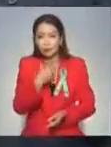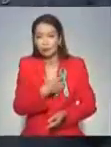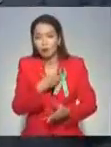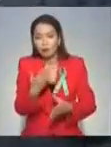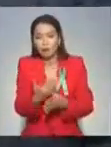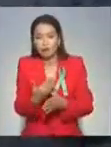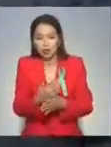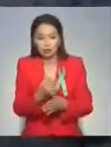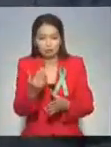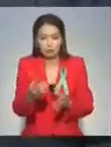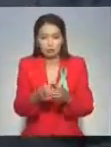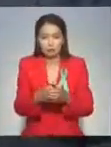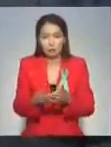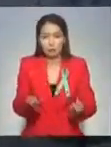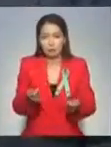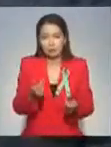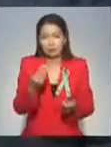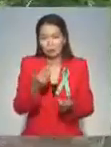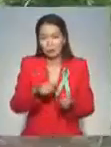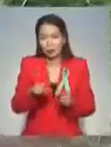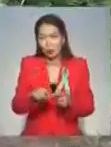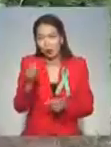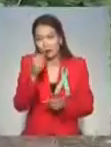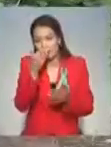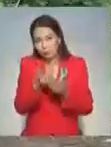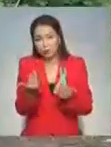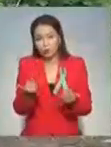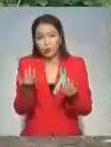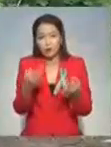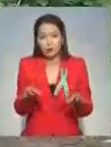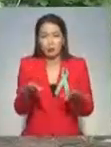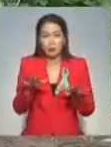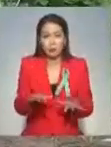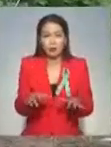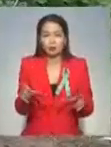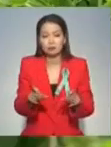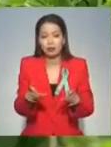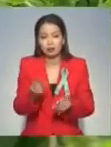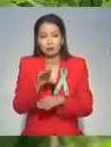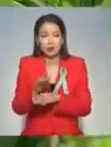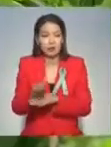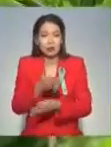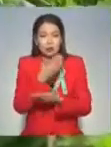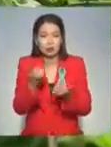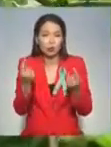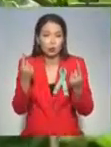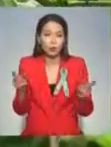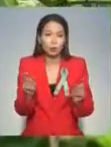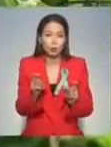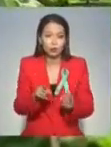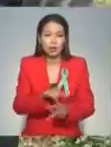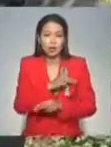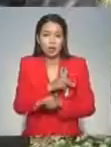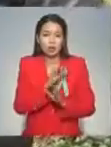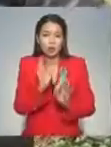партийцев. И хотя сезон начинается ближе к августу, уже сейчас свободных мест в торговых рядах нет. Теперь же на крупных рынках города за дачниками